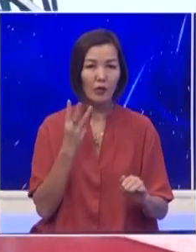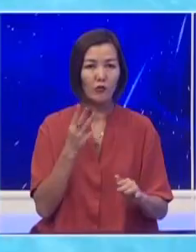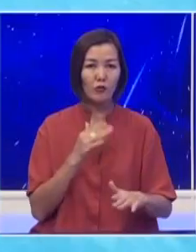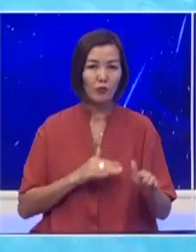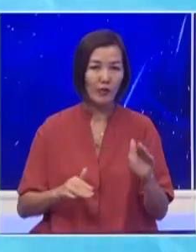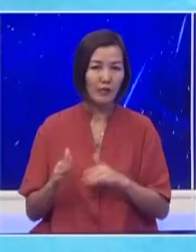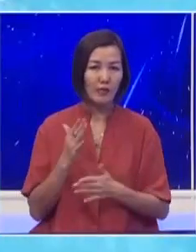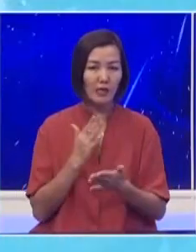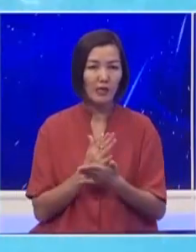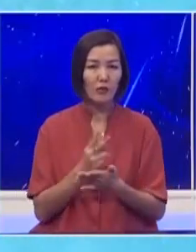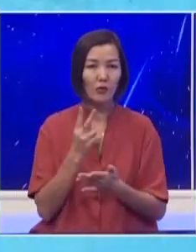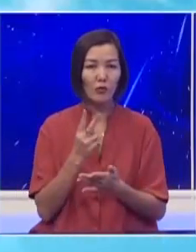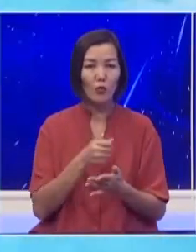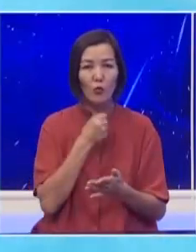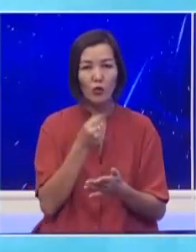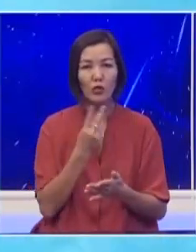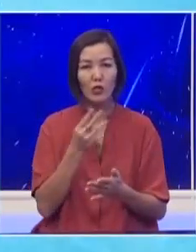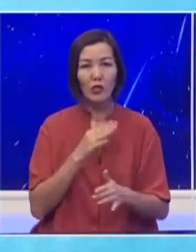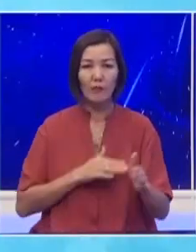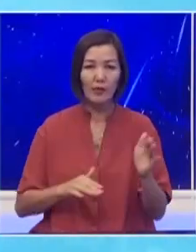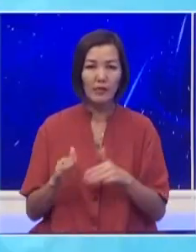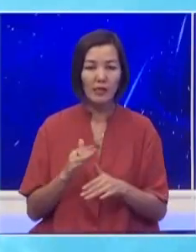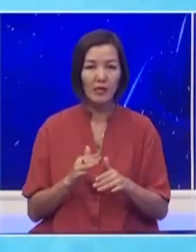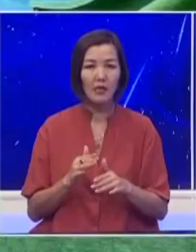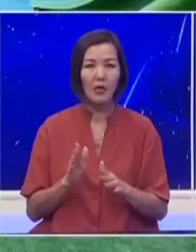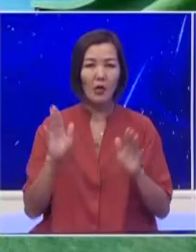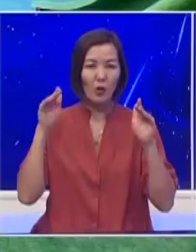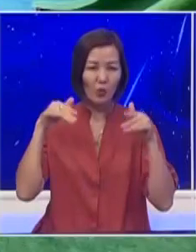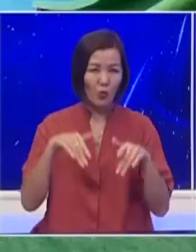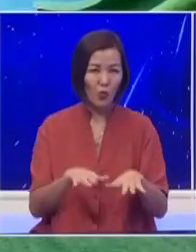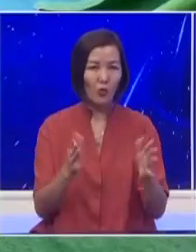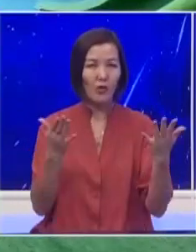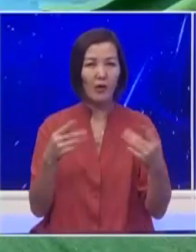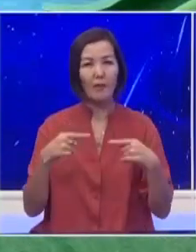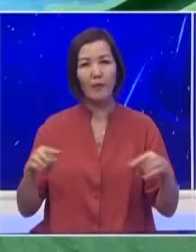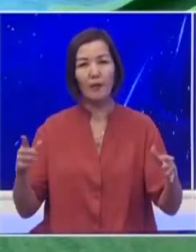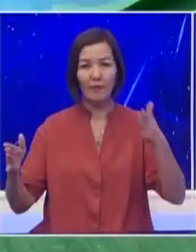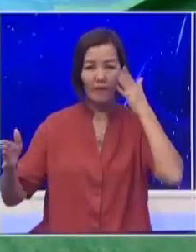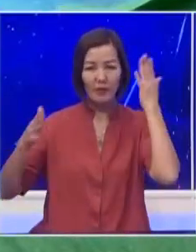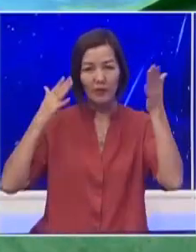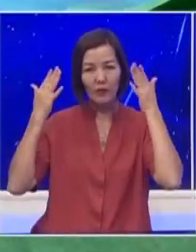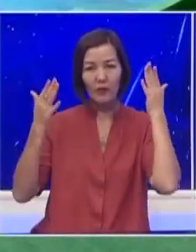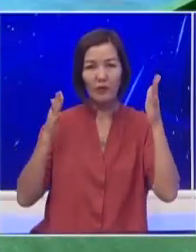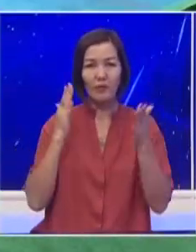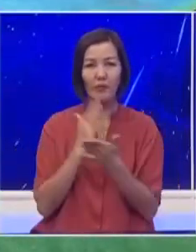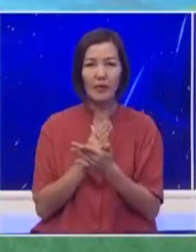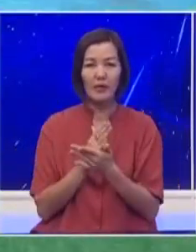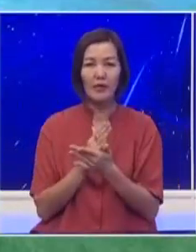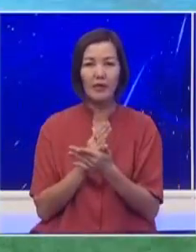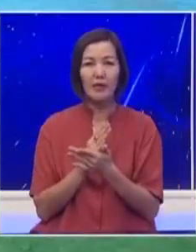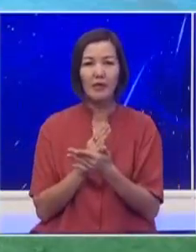ерекшелігі. Және де осы жерде кішкентай балаларға 3 бассейн, үлкен адамдарымызға 2